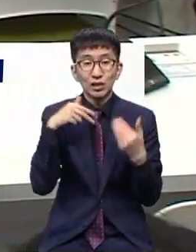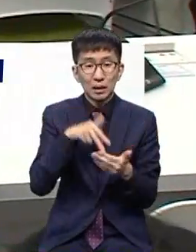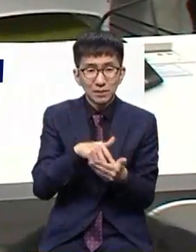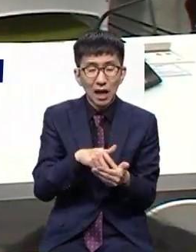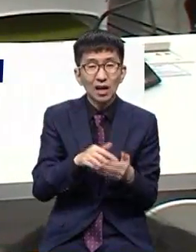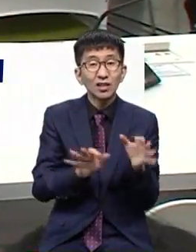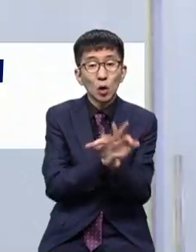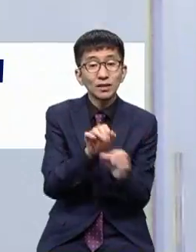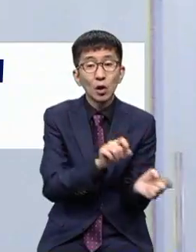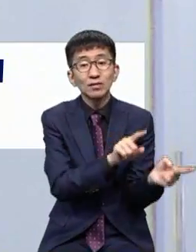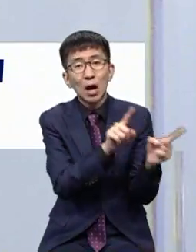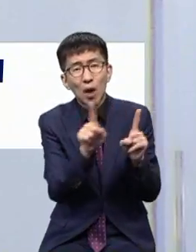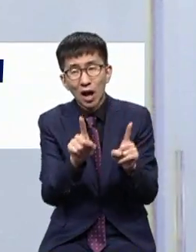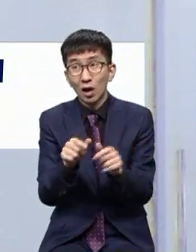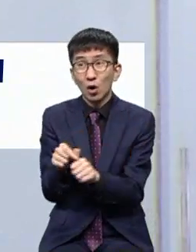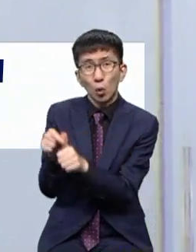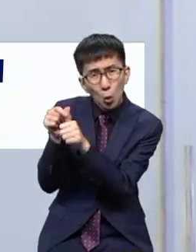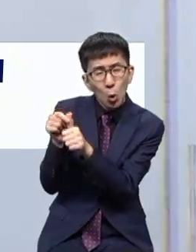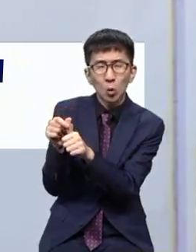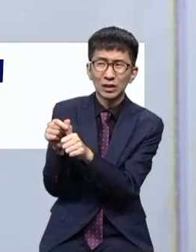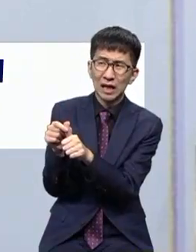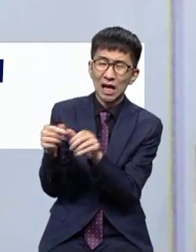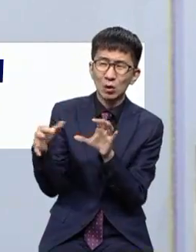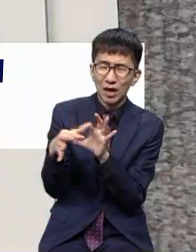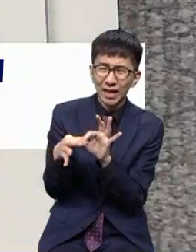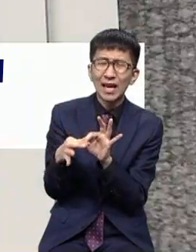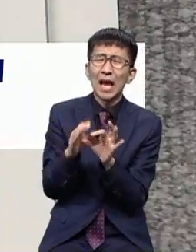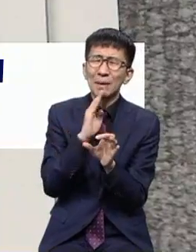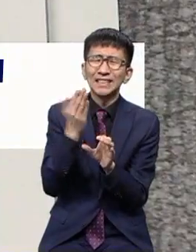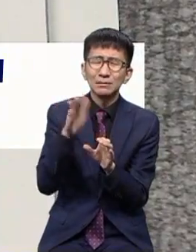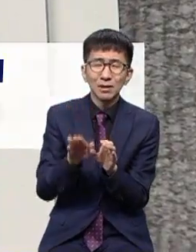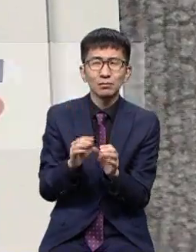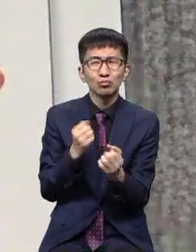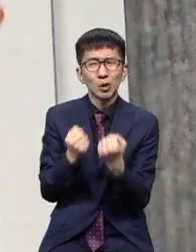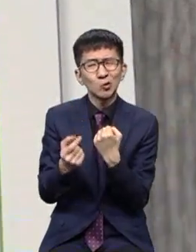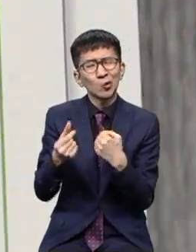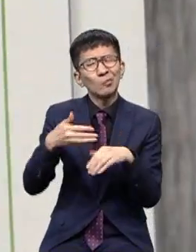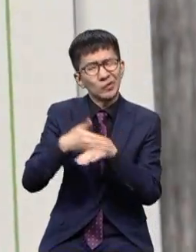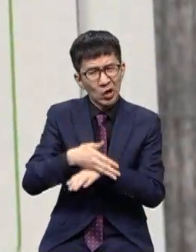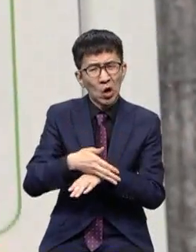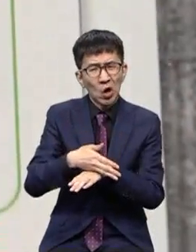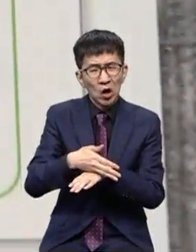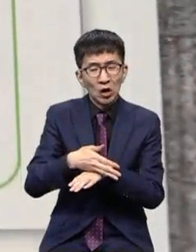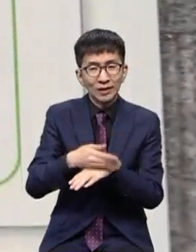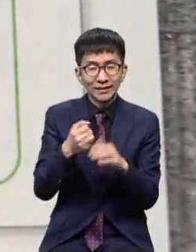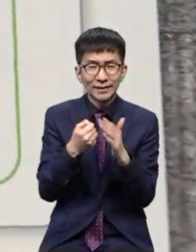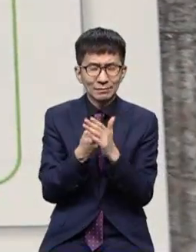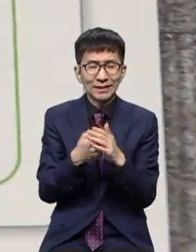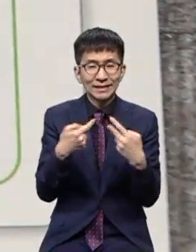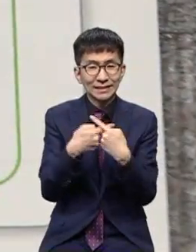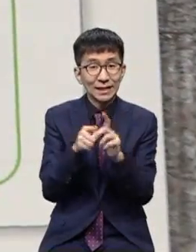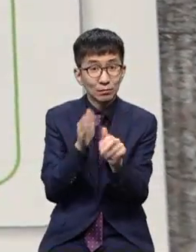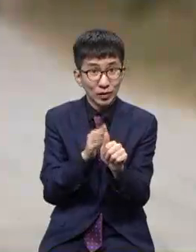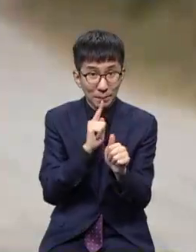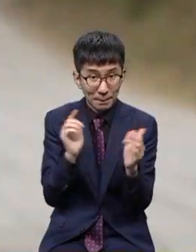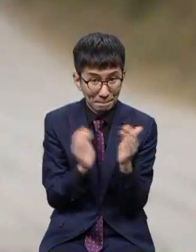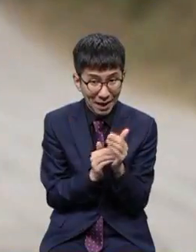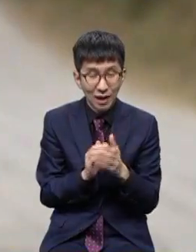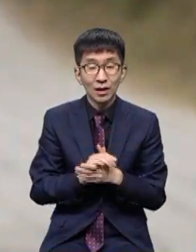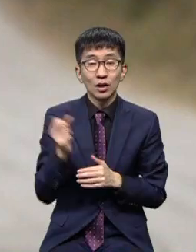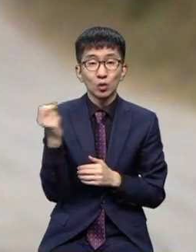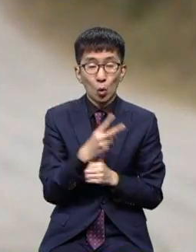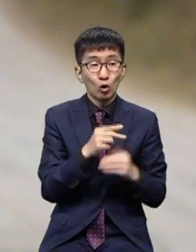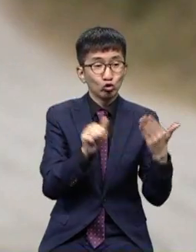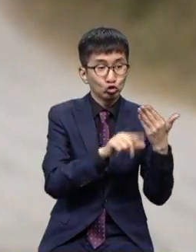있어서 예상보다 고용 개선이 더딘 것 같다고 설명했습니다. 또 계절적인 요인을 제거한 취업자 수는